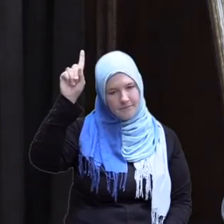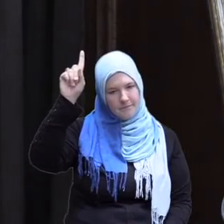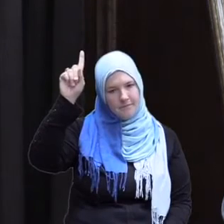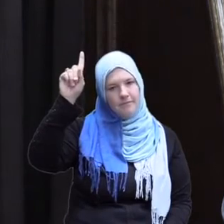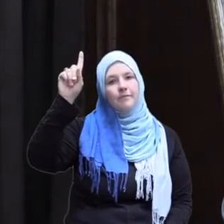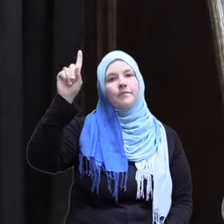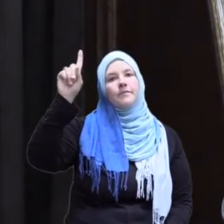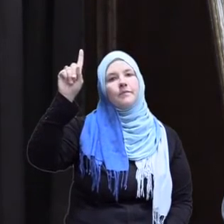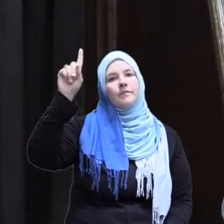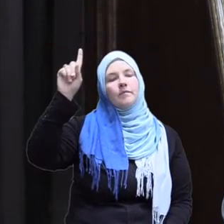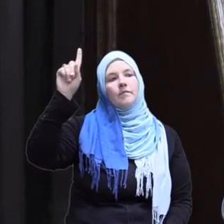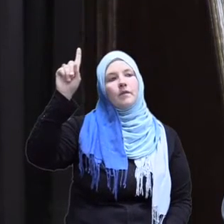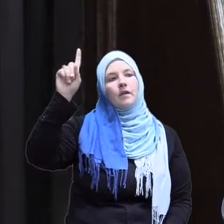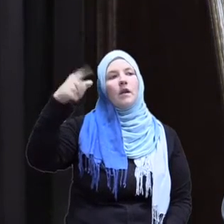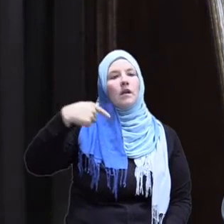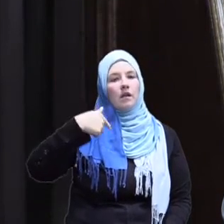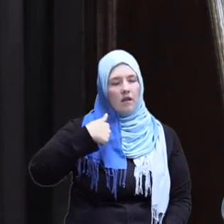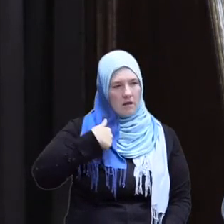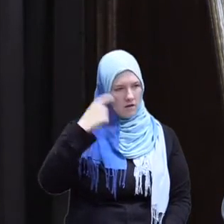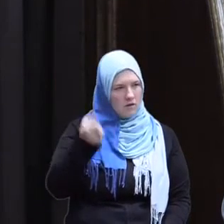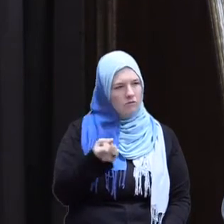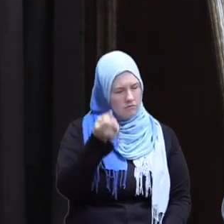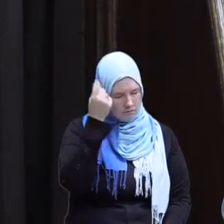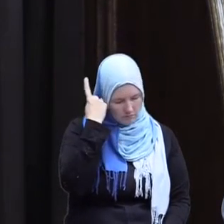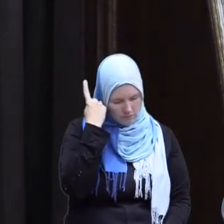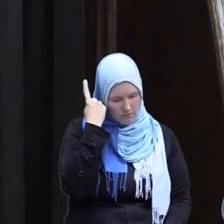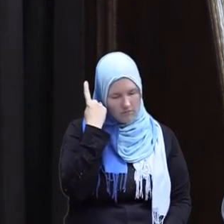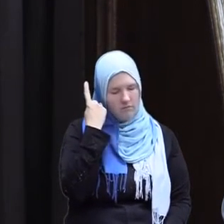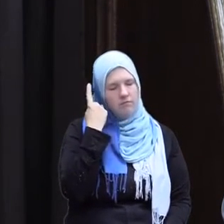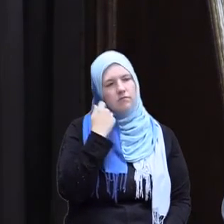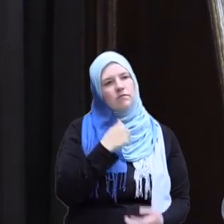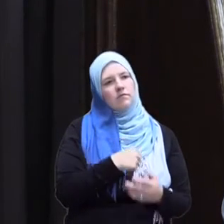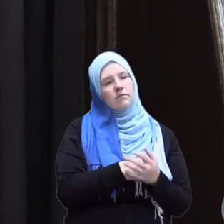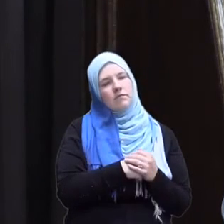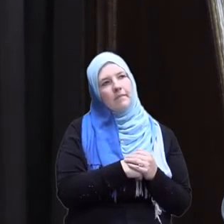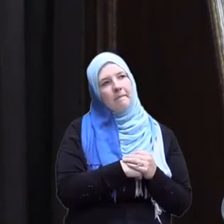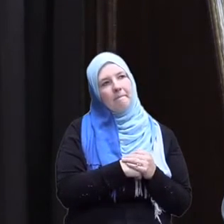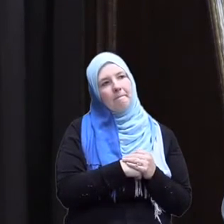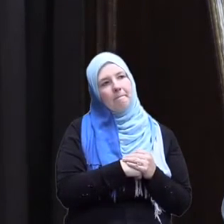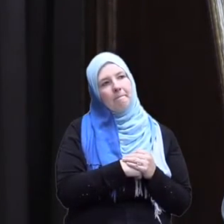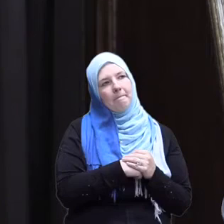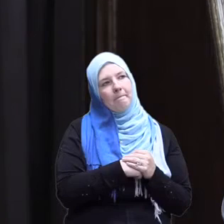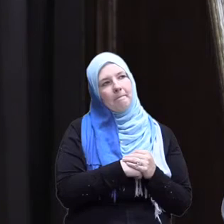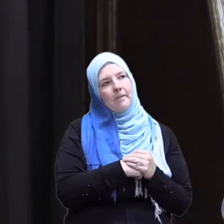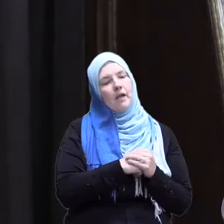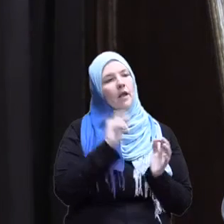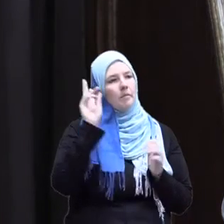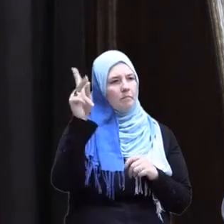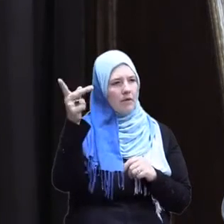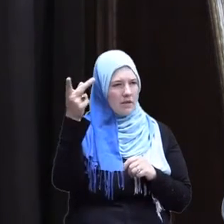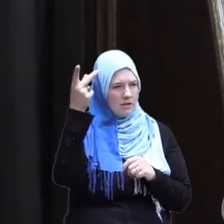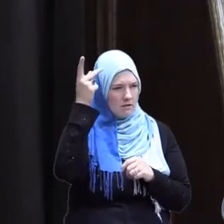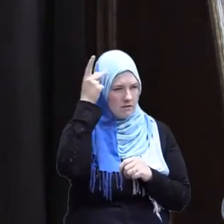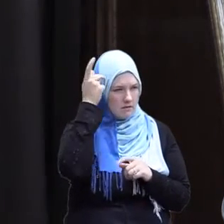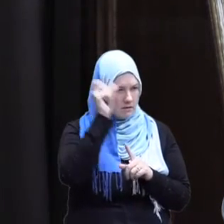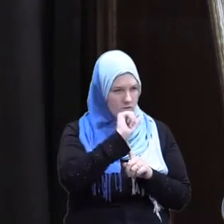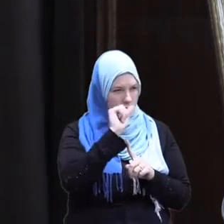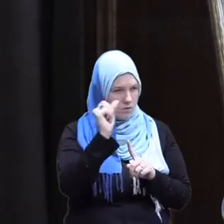شريك له. I understand that the political